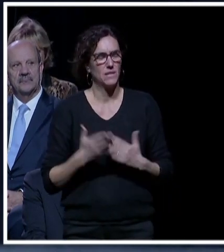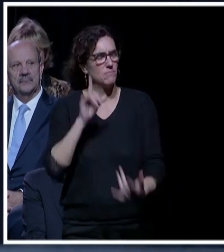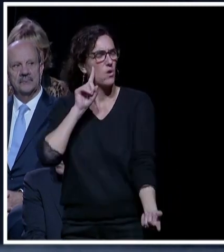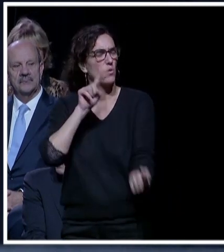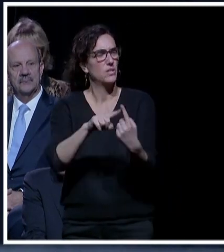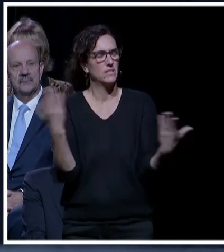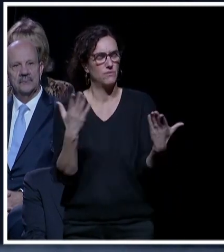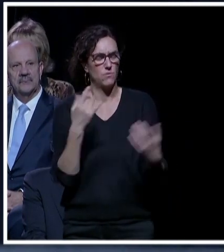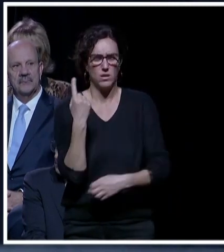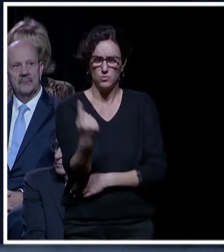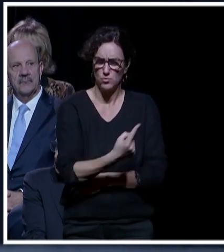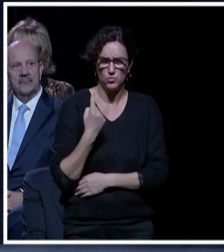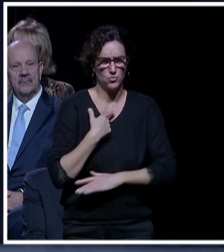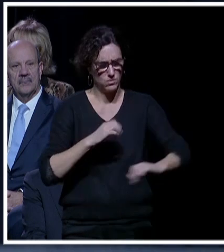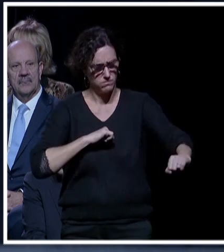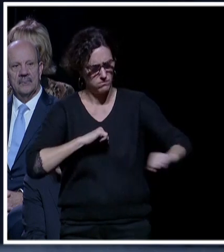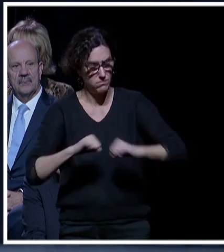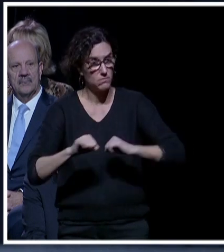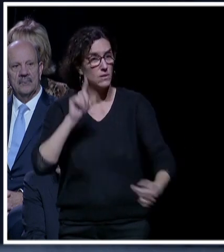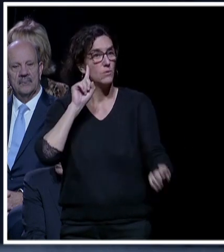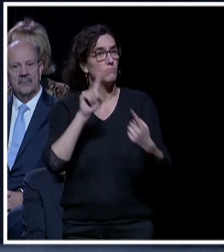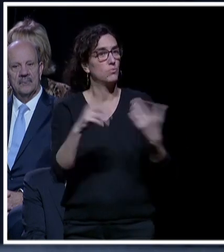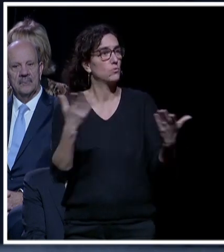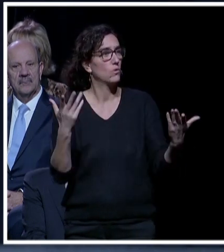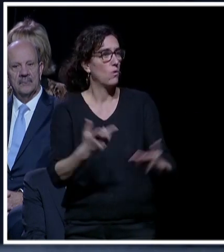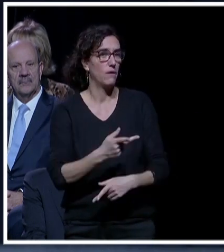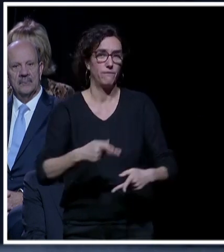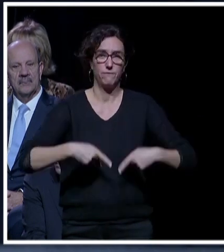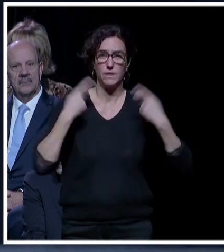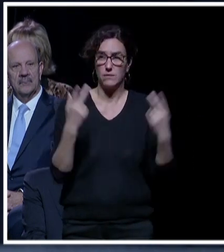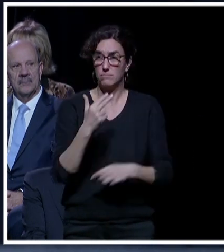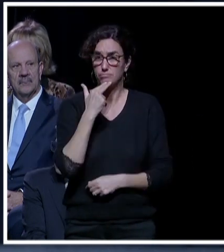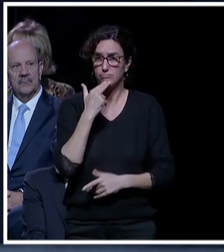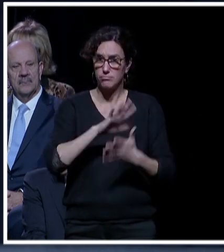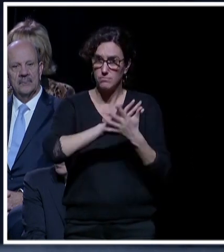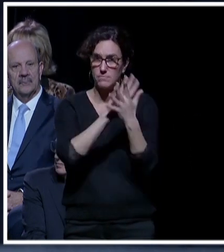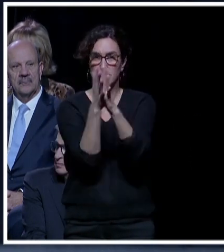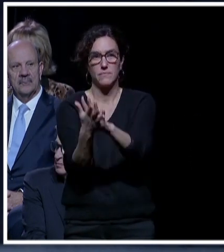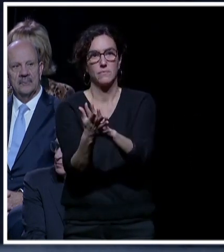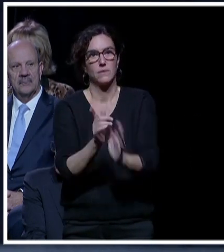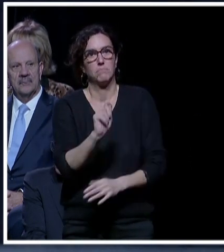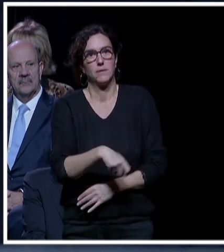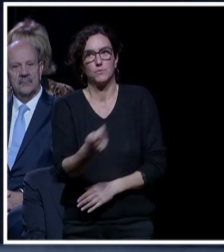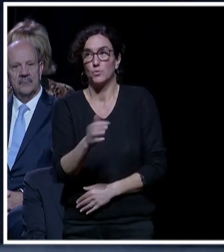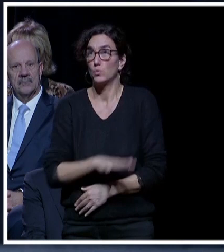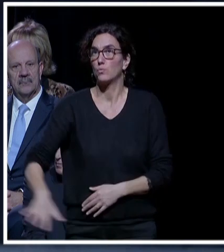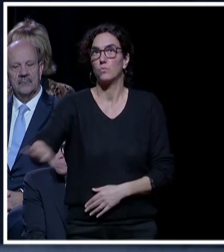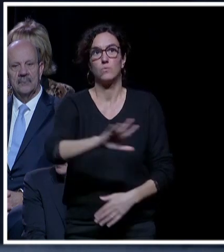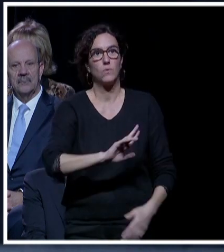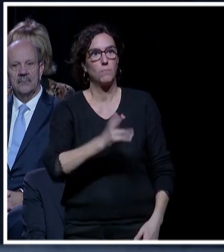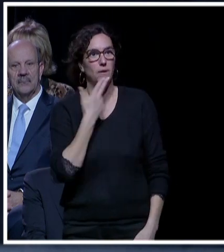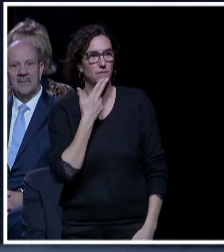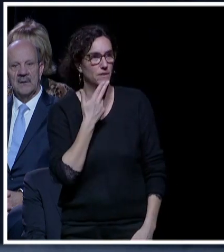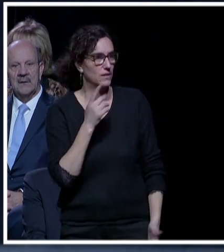instant pour améliorer encore plus notre cadre de vie. Évidemment, tout n'est pas encore parfait. Nous ne pouvons pas immédiatement satisfaire toutes